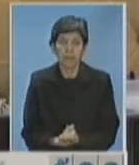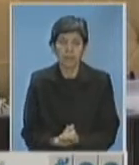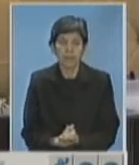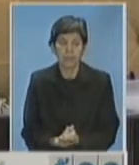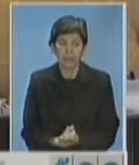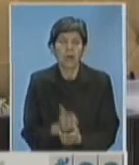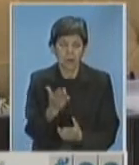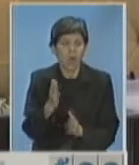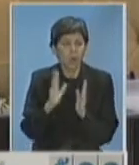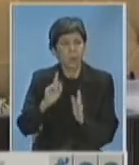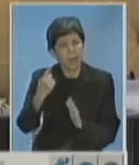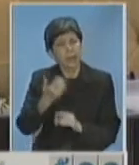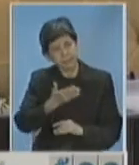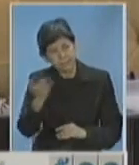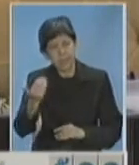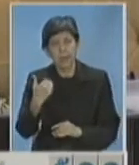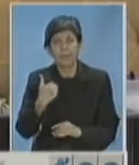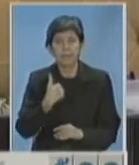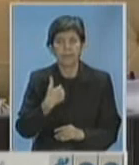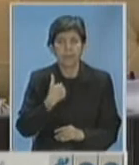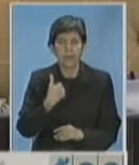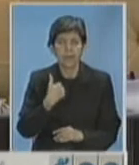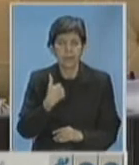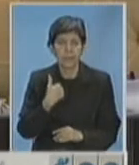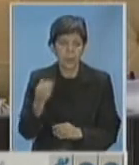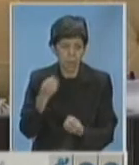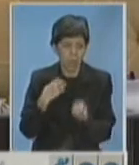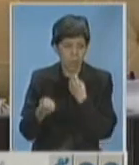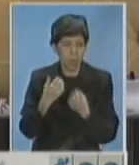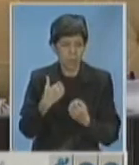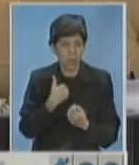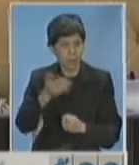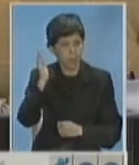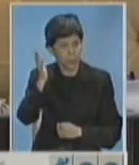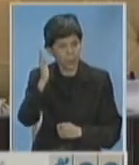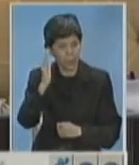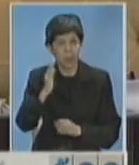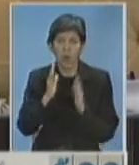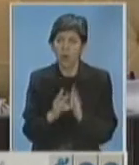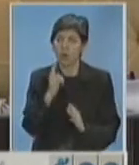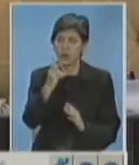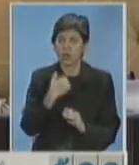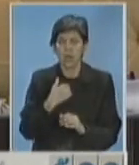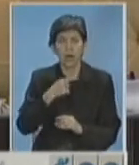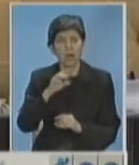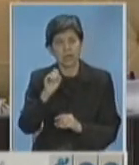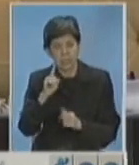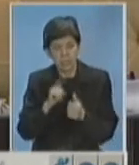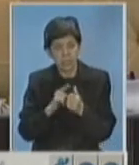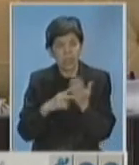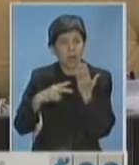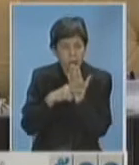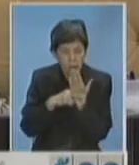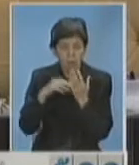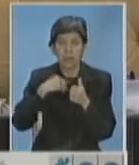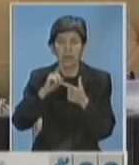ชิญท่านต่อไปเลยครับดีกว่าครับมีบอกผมว่าขออภิปรายก่อน2ท่านคือท่านผ่องศรีที่ค้างไว้เมื่อกี้กับ